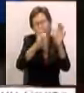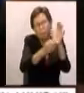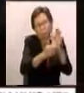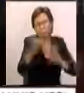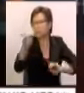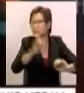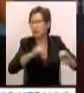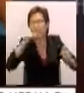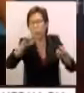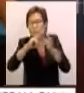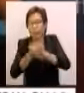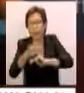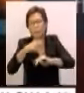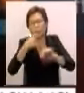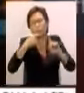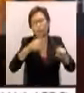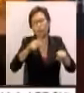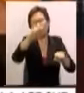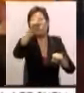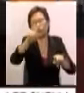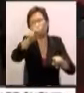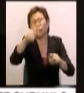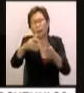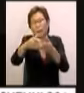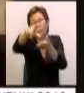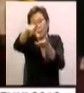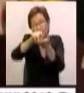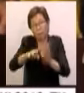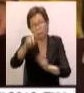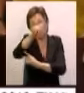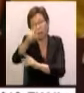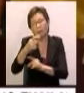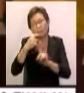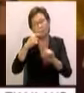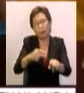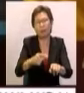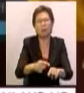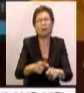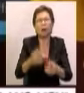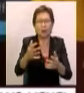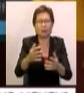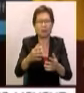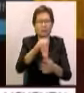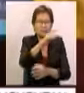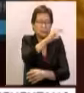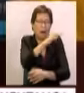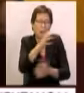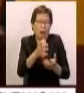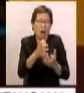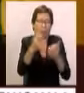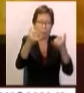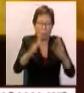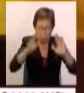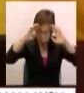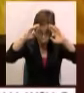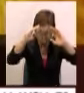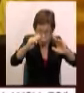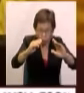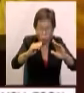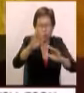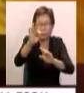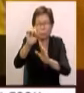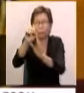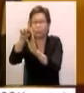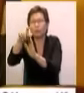Tiada perubahan ketika membalas soalan-soalan media. Cheng Ho mahu pemain-pemain fokus sepanjang 90 minit. Malah Cheng Ho percaya tidak mustahil